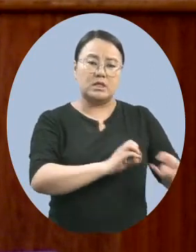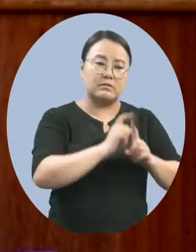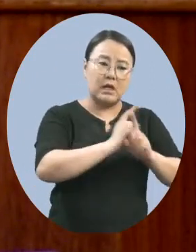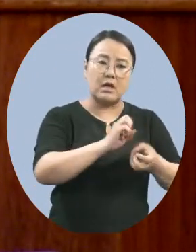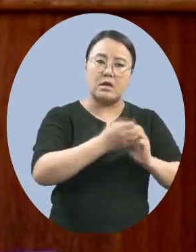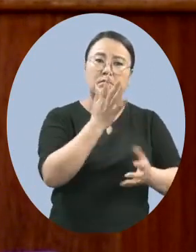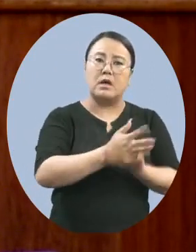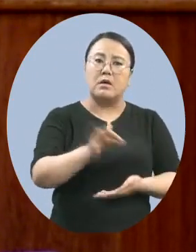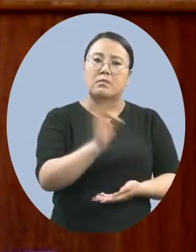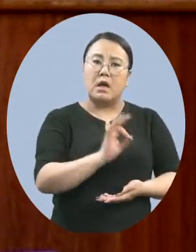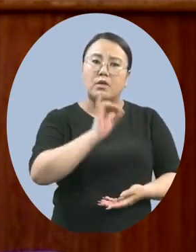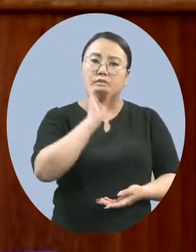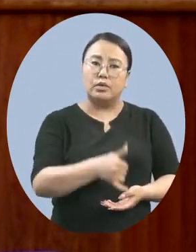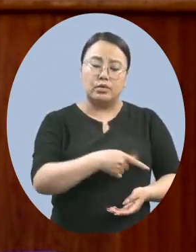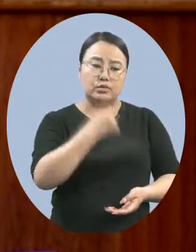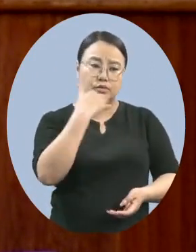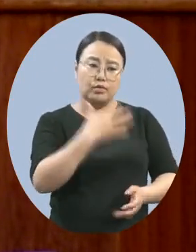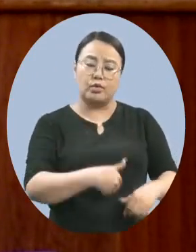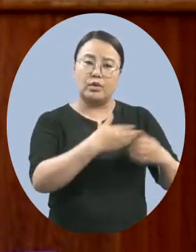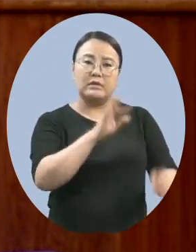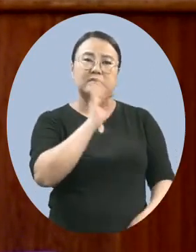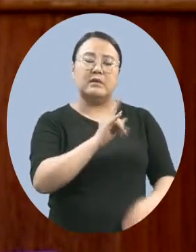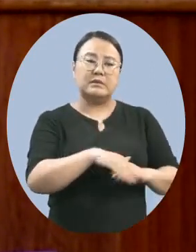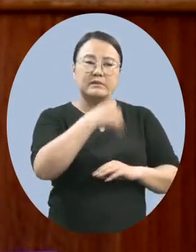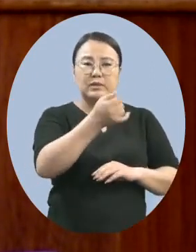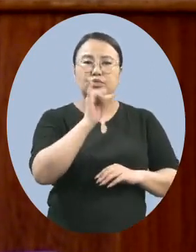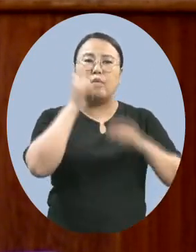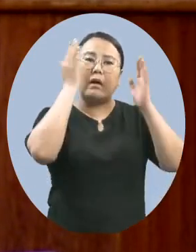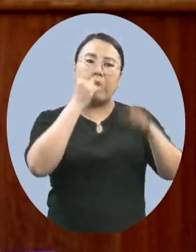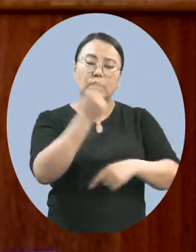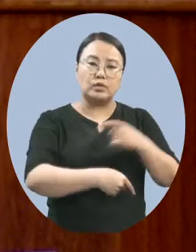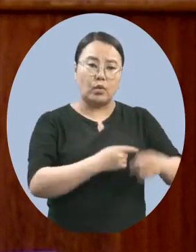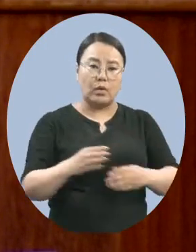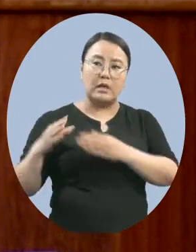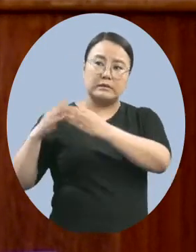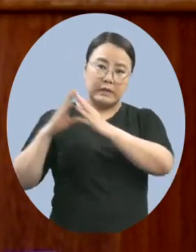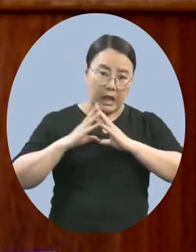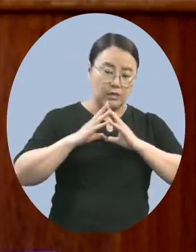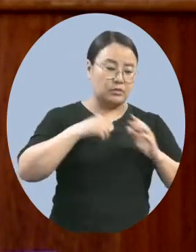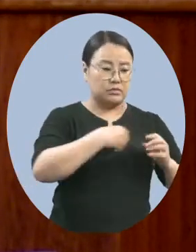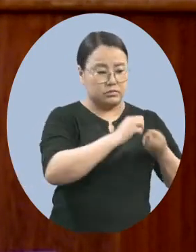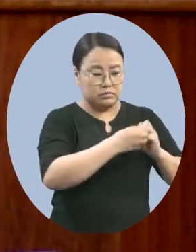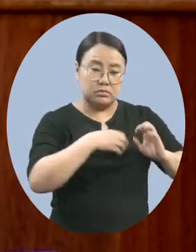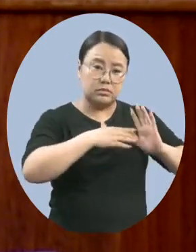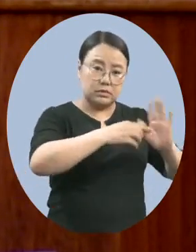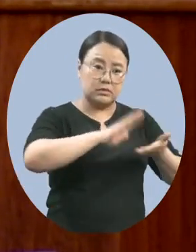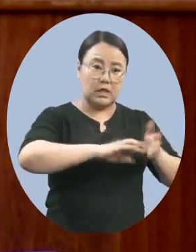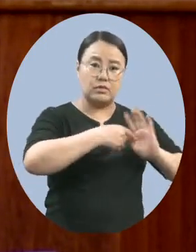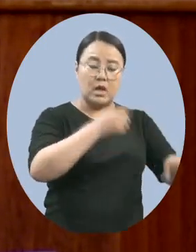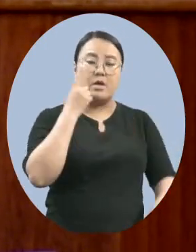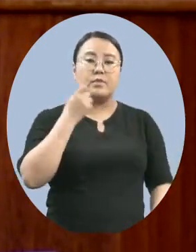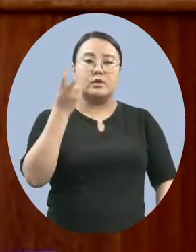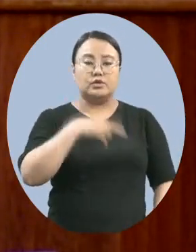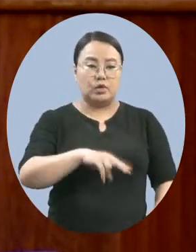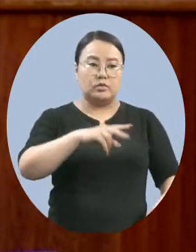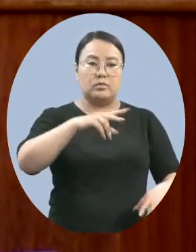ямар байдлаар ажилласан юм бэ? Ямар зөвлөмжийг өгсөн юм? Бидэнд цааш юу анхаарах ёстой вэ гэдэг ийм чиглэлийг өгсөй танилцуулсан. Эмэгтэйчүүдийг үндэсний болон